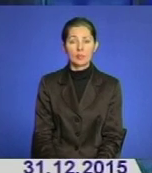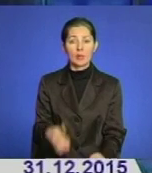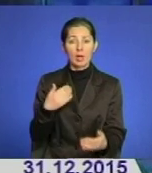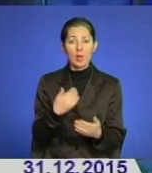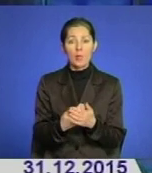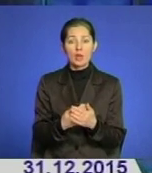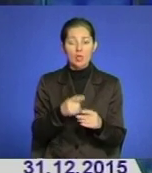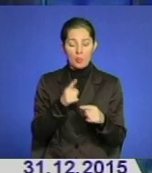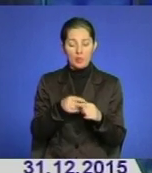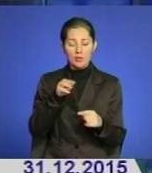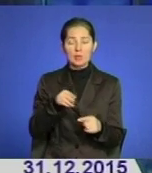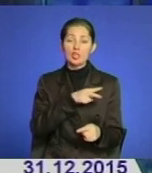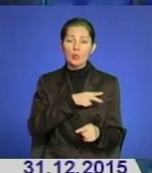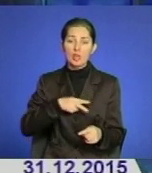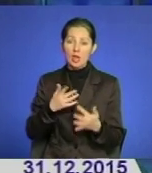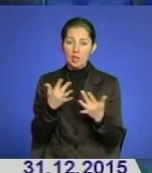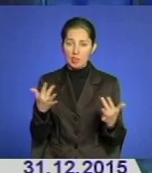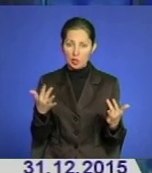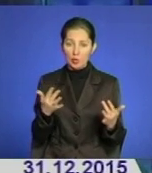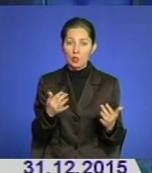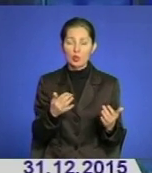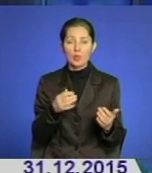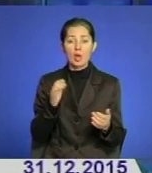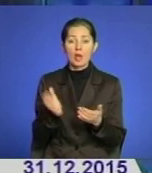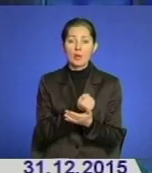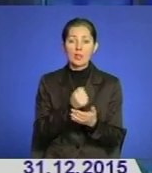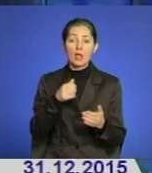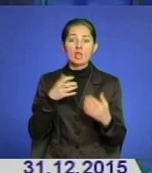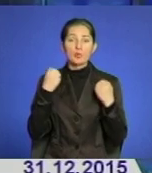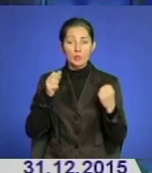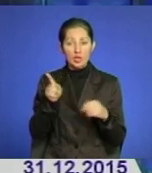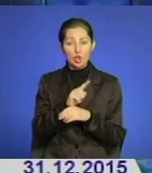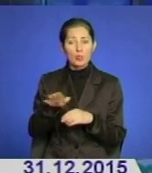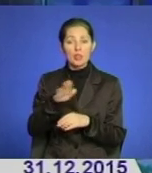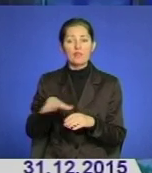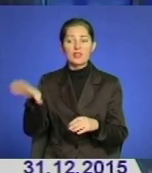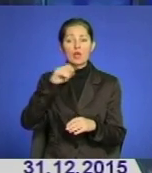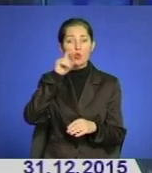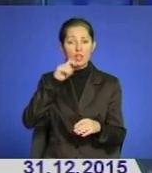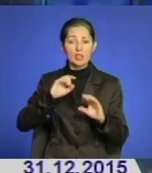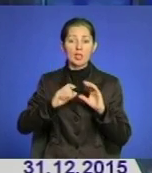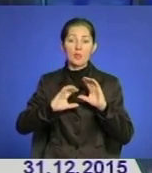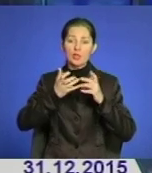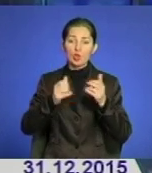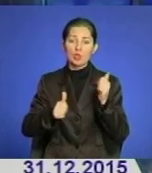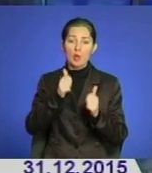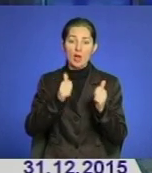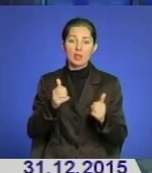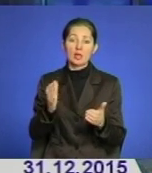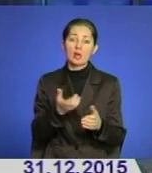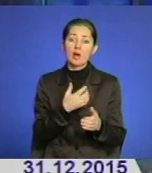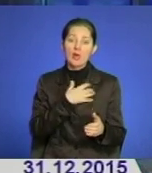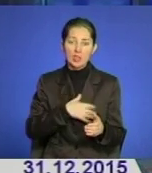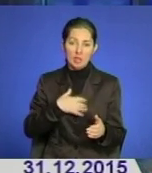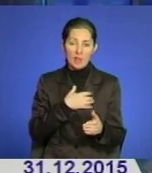Майже півтисячі медалей різного гатунку вибороли спортсмени Тернопільщини на всеукраїнських та міжнародних змаганнях. Серед найважливіших здобутків – 6 ліцензій на